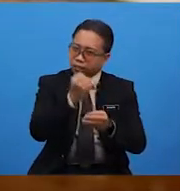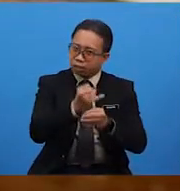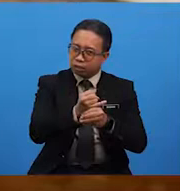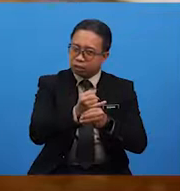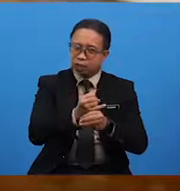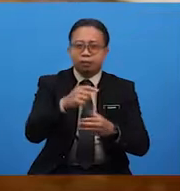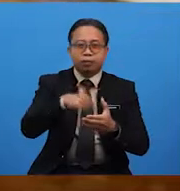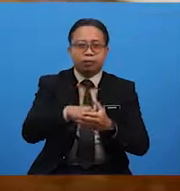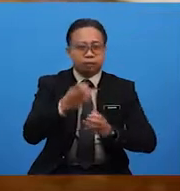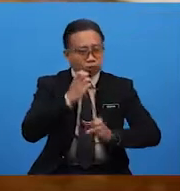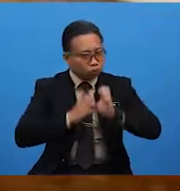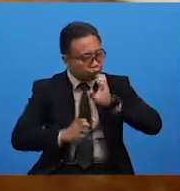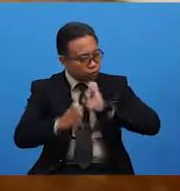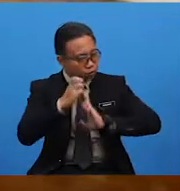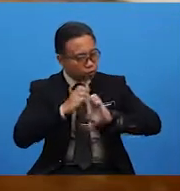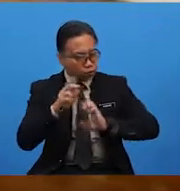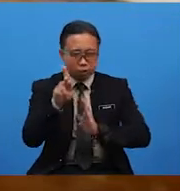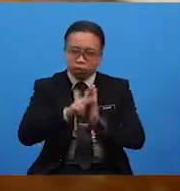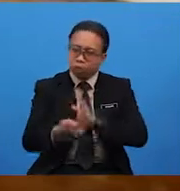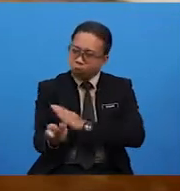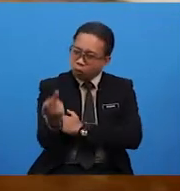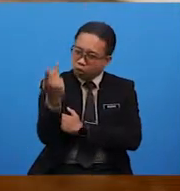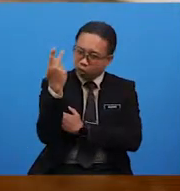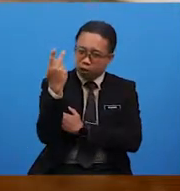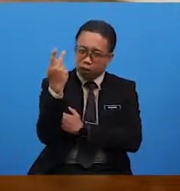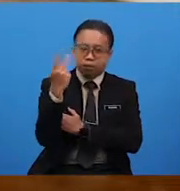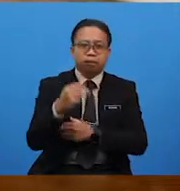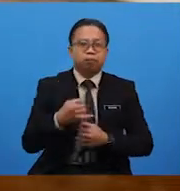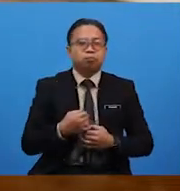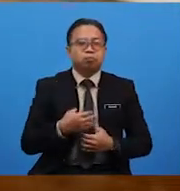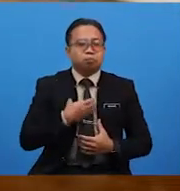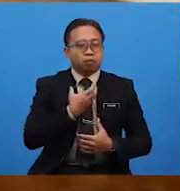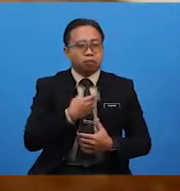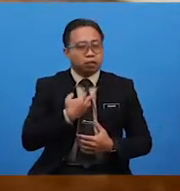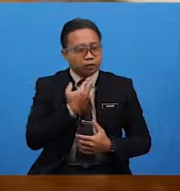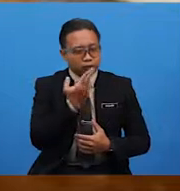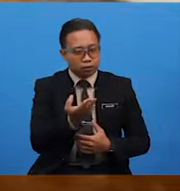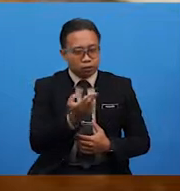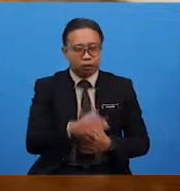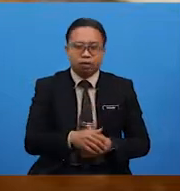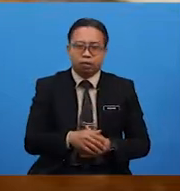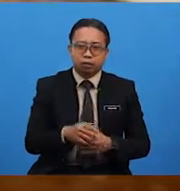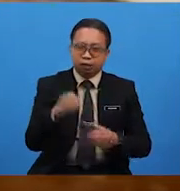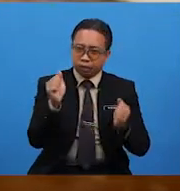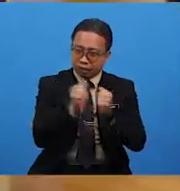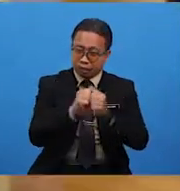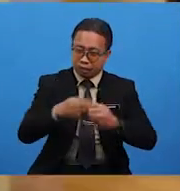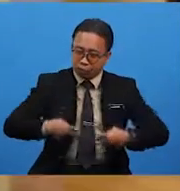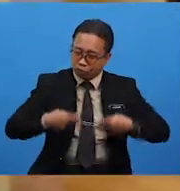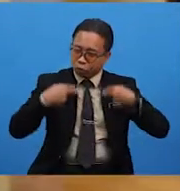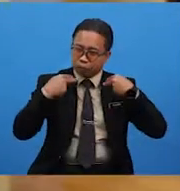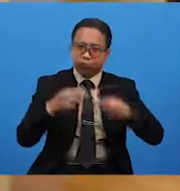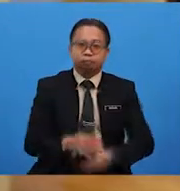ini dia lebih kepada mengekspresikan kekuatan perasaan dan juga imajinasi tentang kehidupan